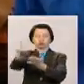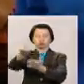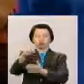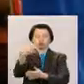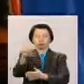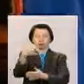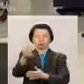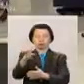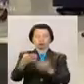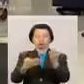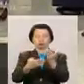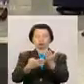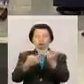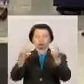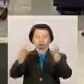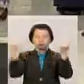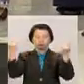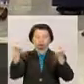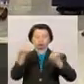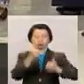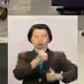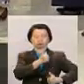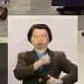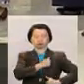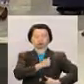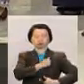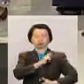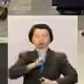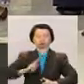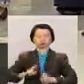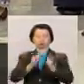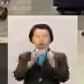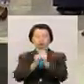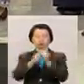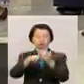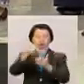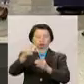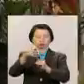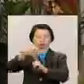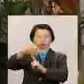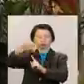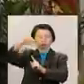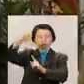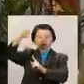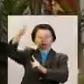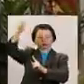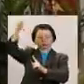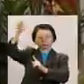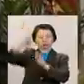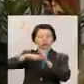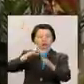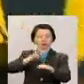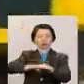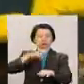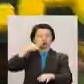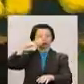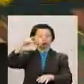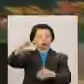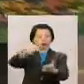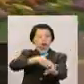Bateri Istiadat Regimen Artileri Diraja mengiringi acara menaikkan jalur gemilang ketika nyanyian lagu